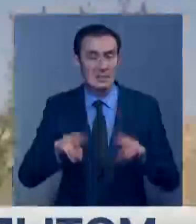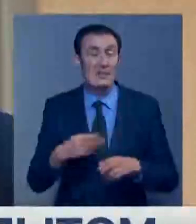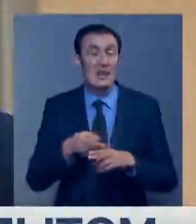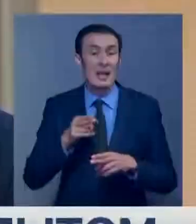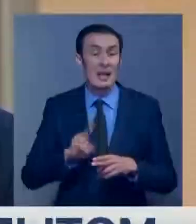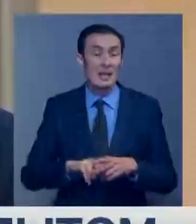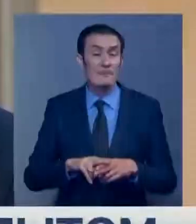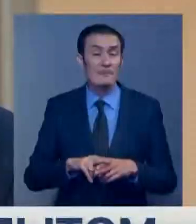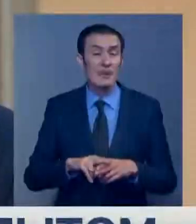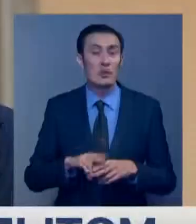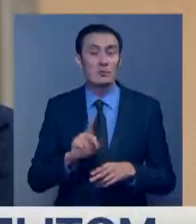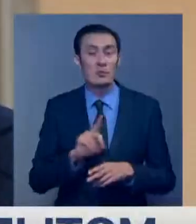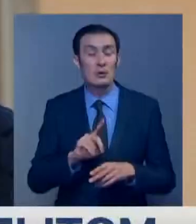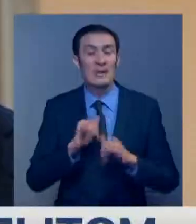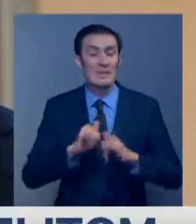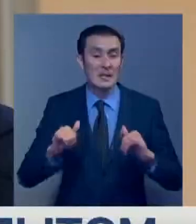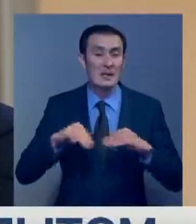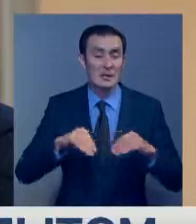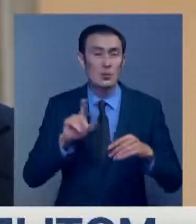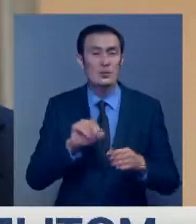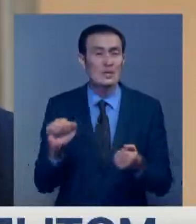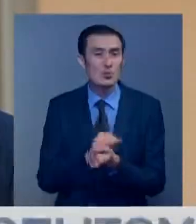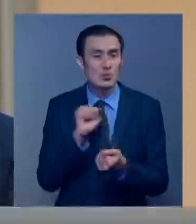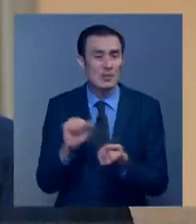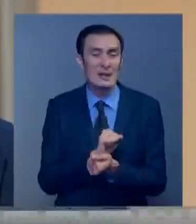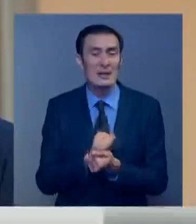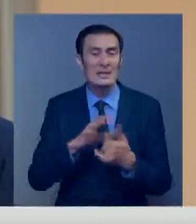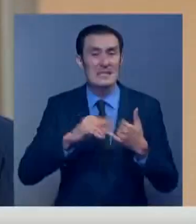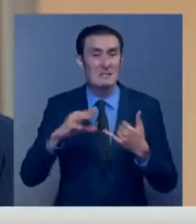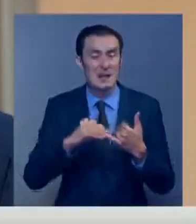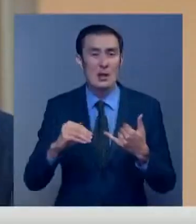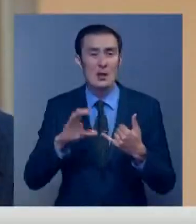с рекреацией засушливых земель,